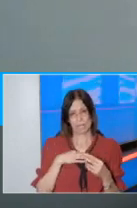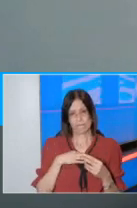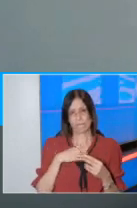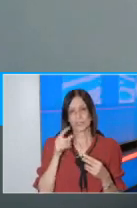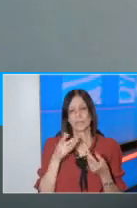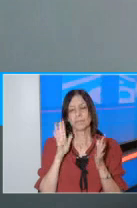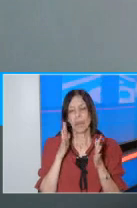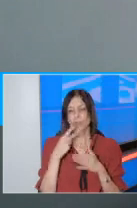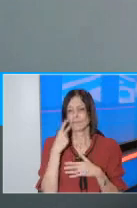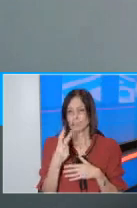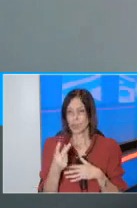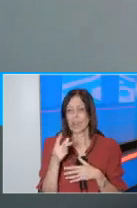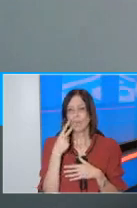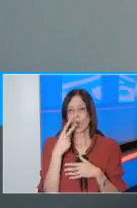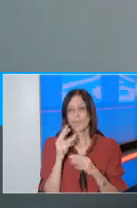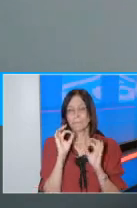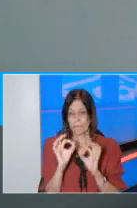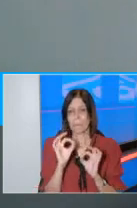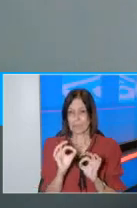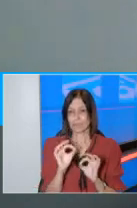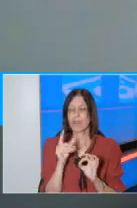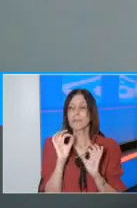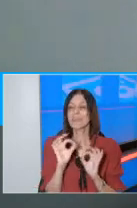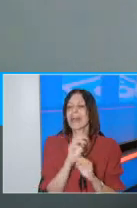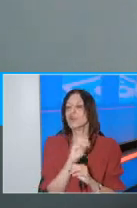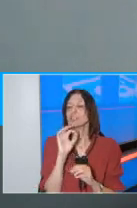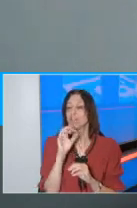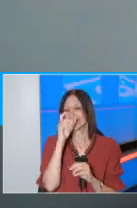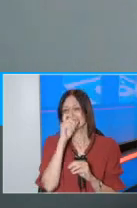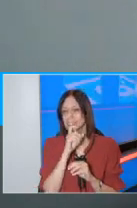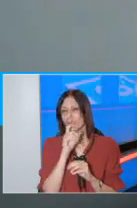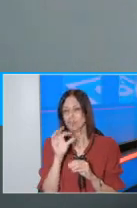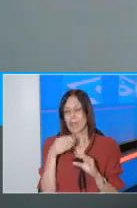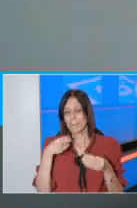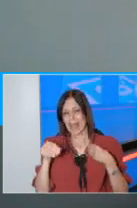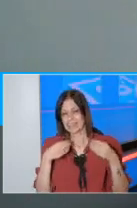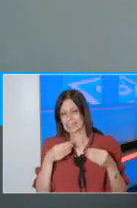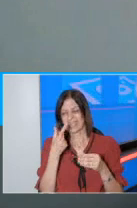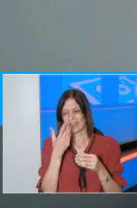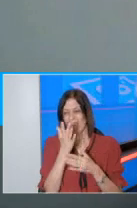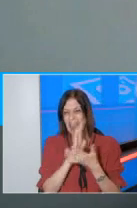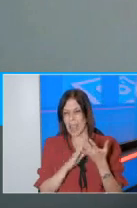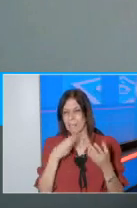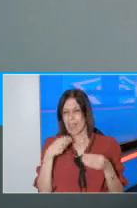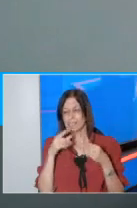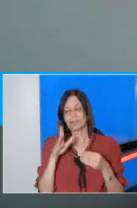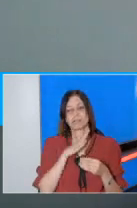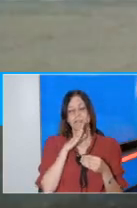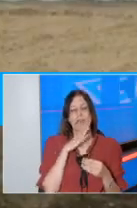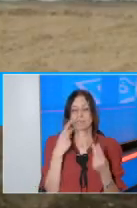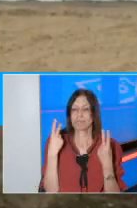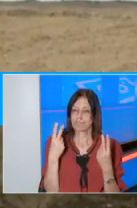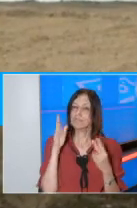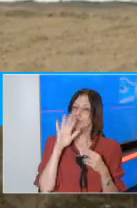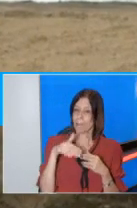זה מאוד מאוד ויזואלי, ואנחנו רואים ממש את האימפקט, אבל באמת הנושא של זיהום של מיקרופלסטיק וחלקיקי פלסטיק, הוא בעיה אקוטית,